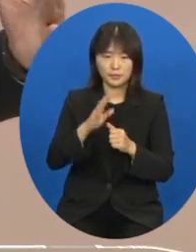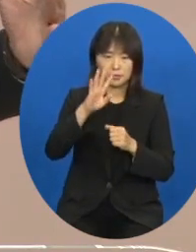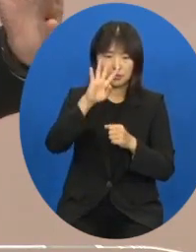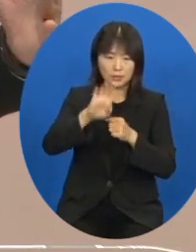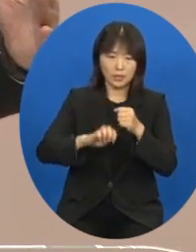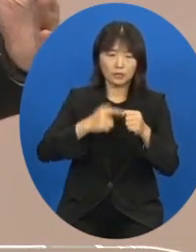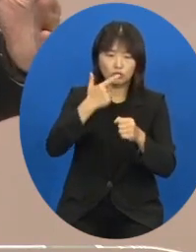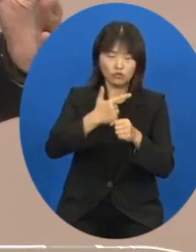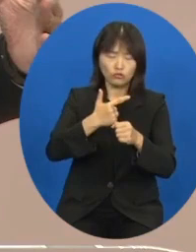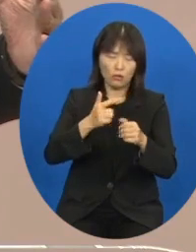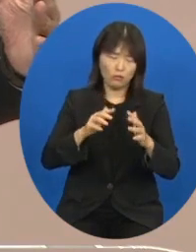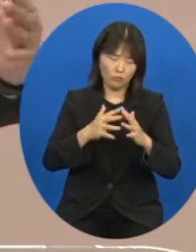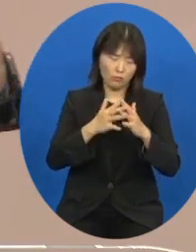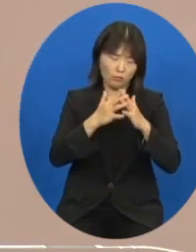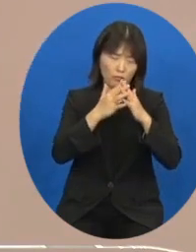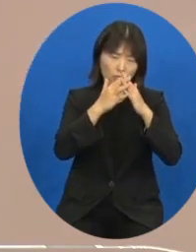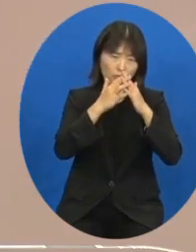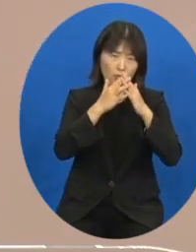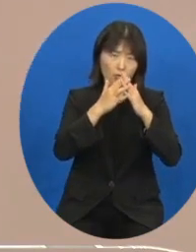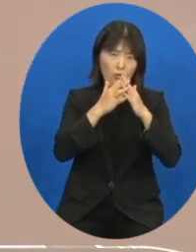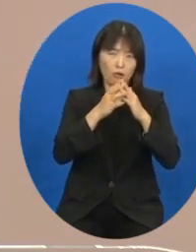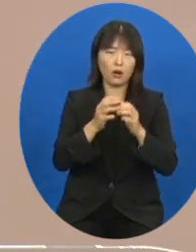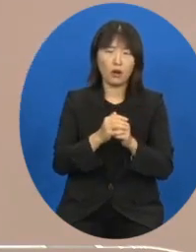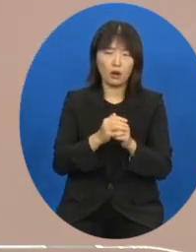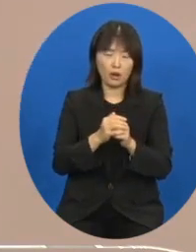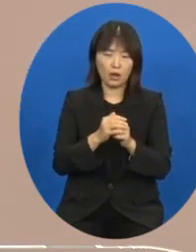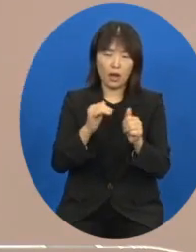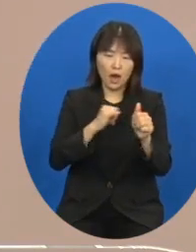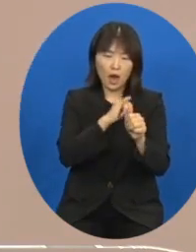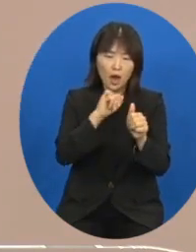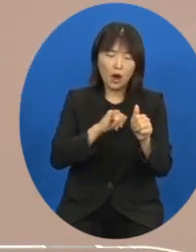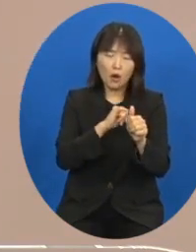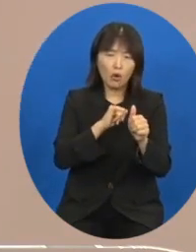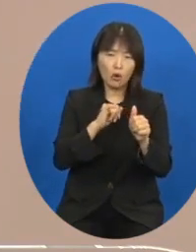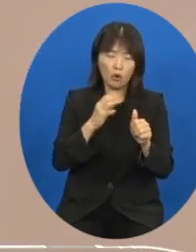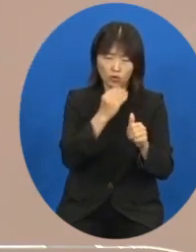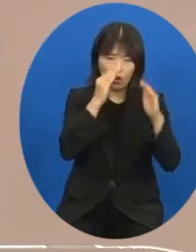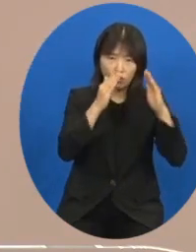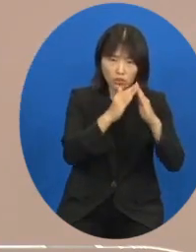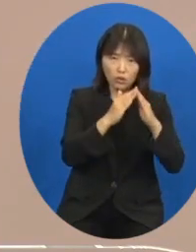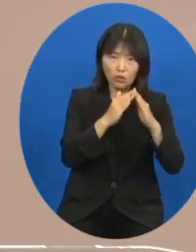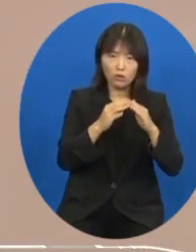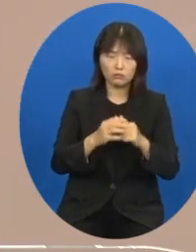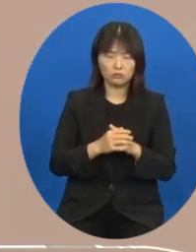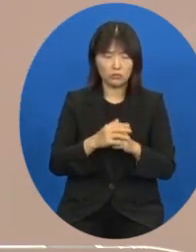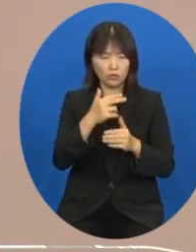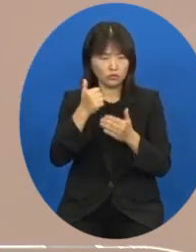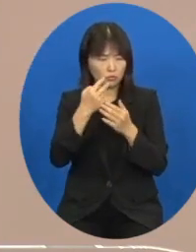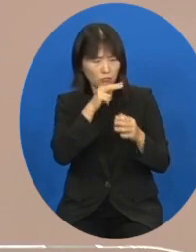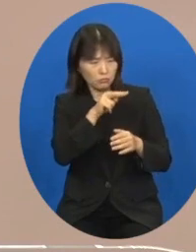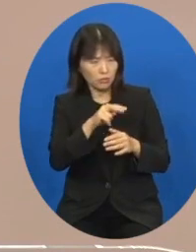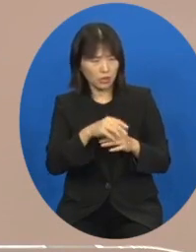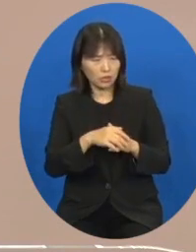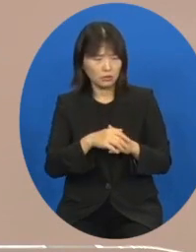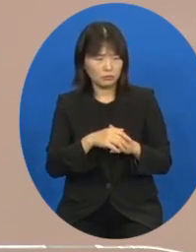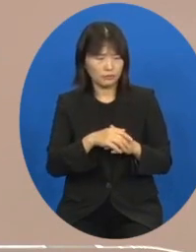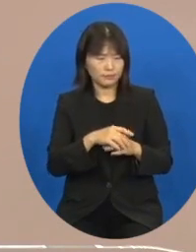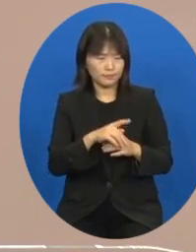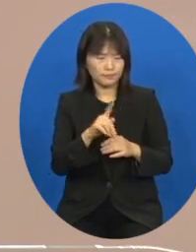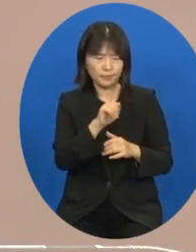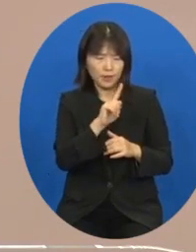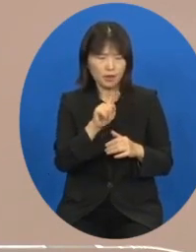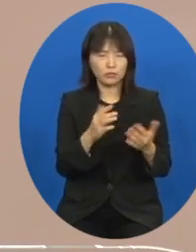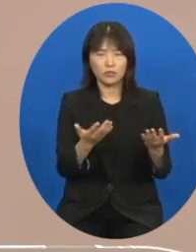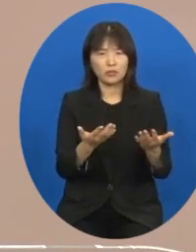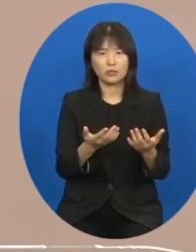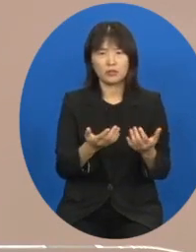46년에 걸쳐 지은 헤롯 성전. 우리 주님의 눈에 보기에는. 그건 진짜 아무것도 아니었어요.